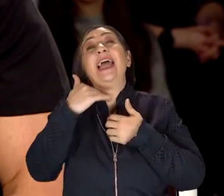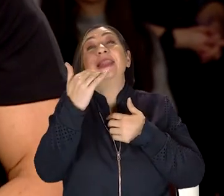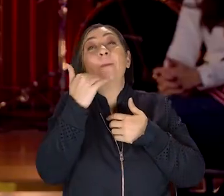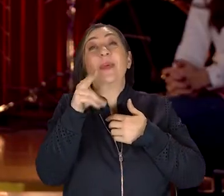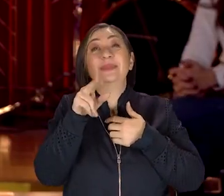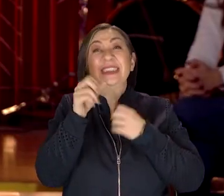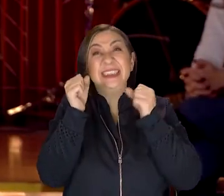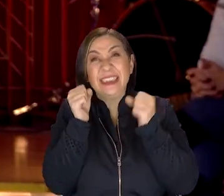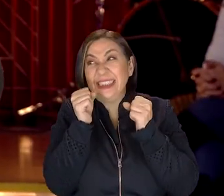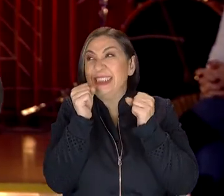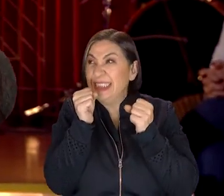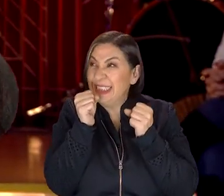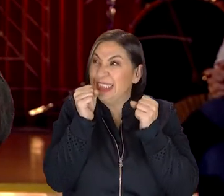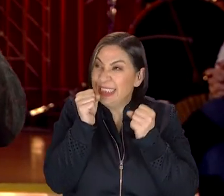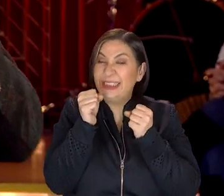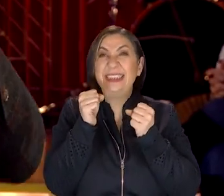şey.